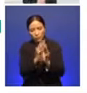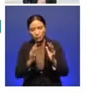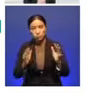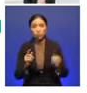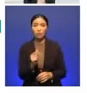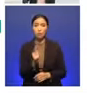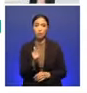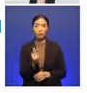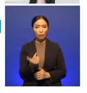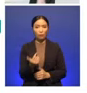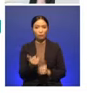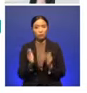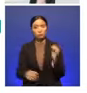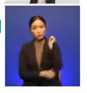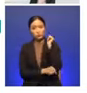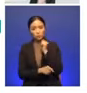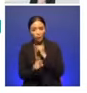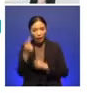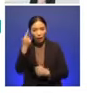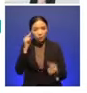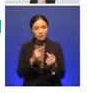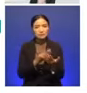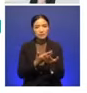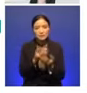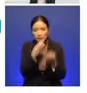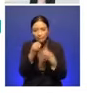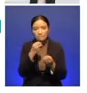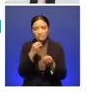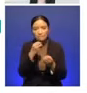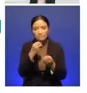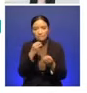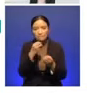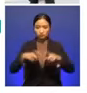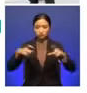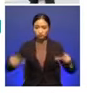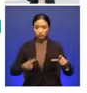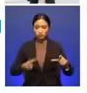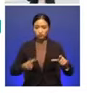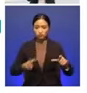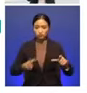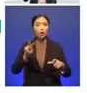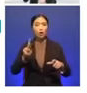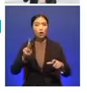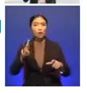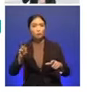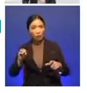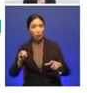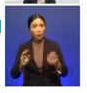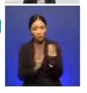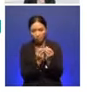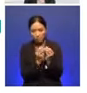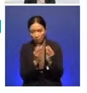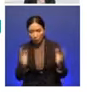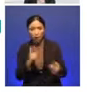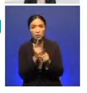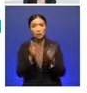าถึงผักได้มากผมประทับใจตัวเลขนี้มากเลยนะครับ400ตารางเมตรก็คือ1งานแต่สามารถปลูกผักเลี้ยงคนได้ประมาณ